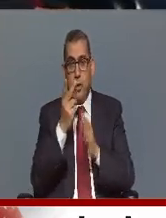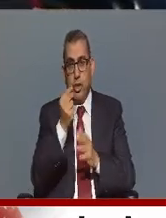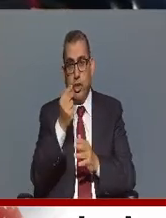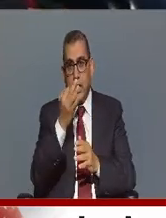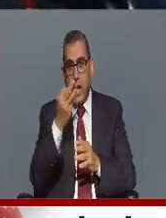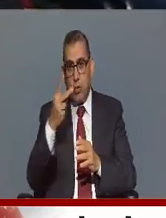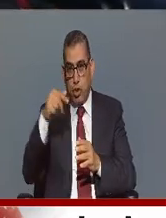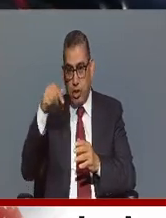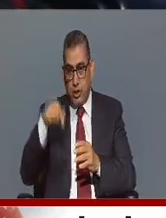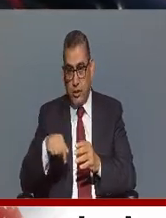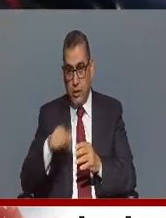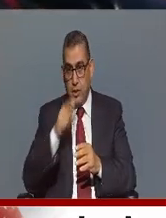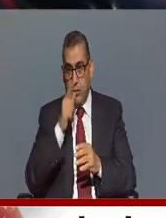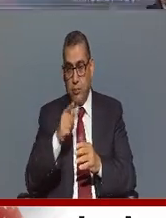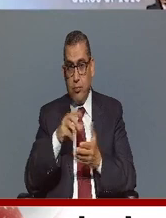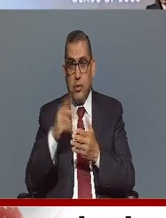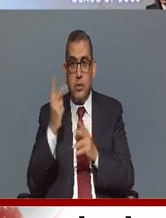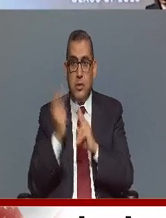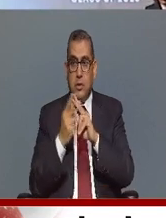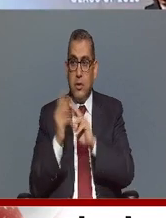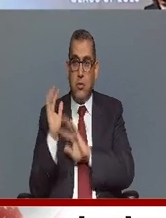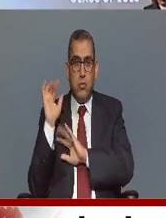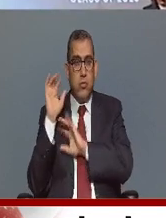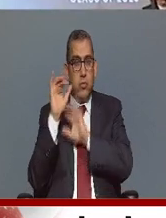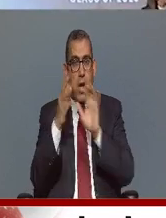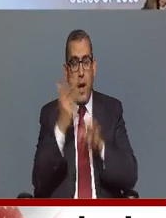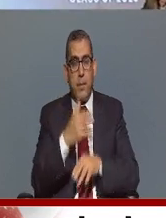2023 وصل عدد الزائرين فيه إلى